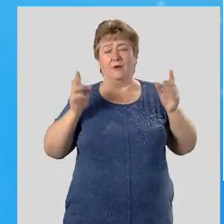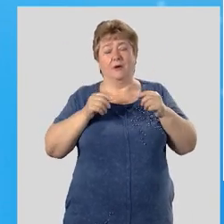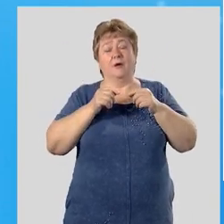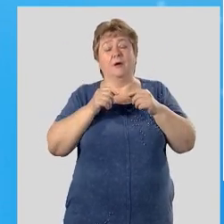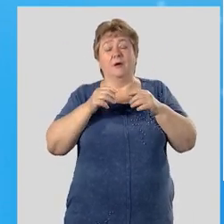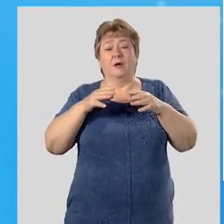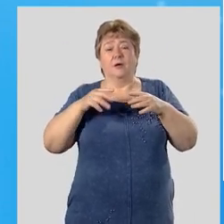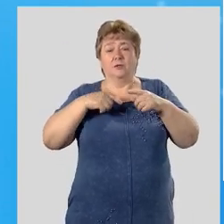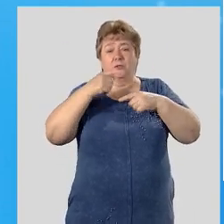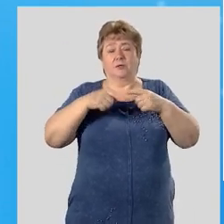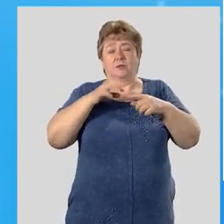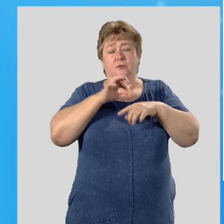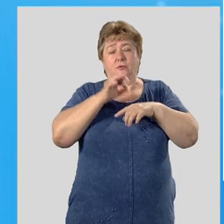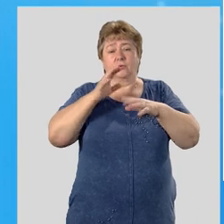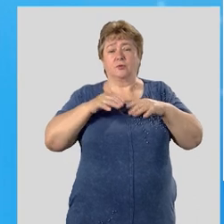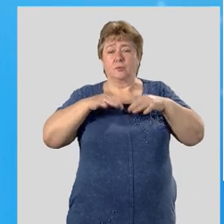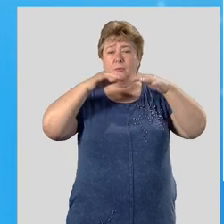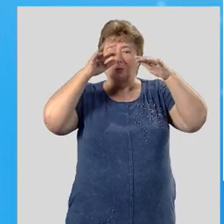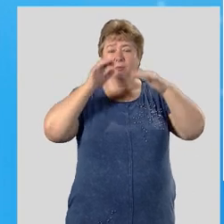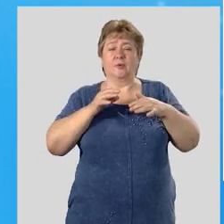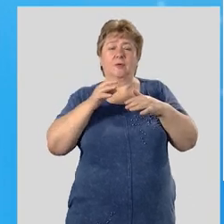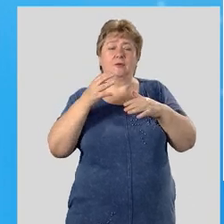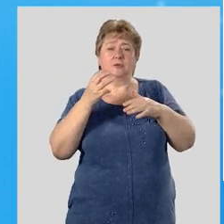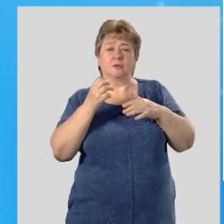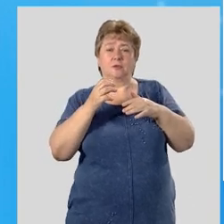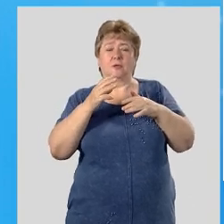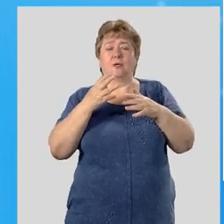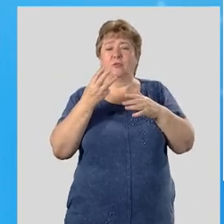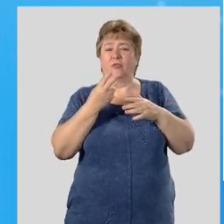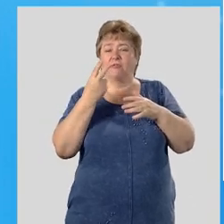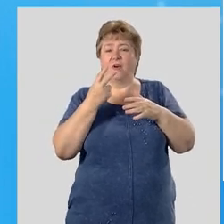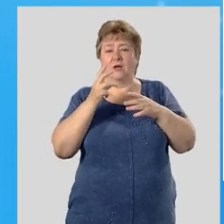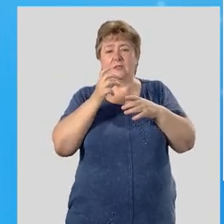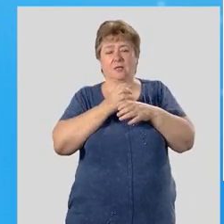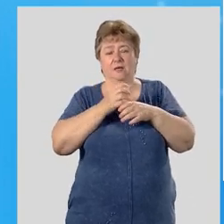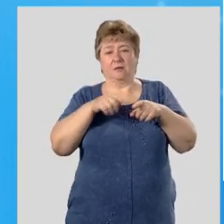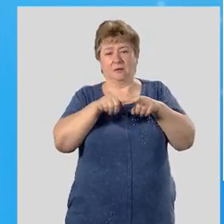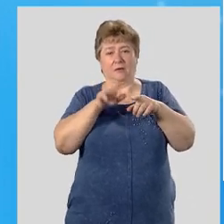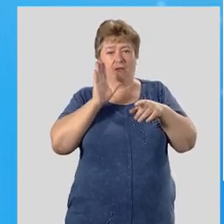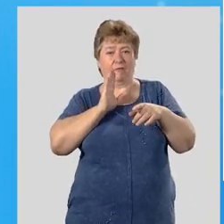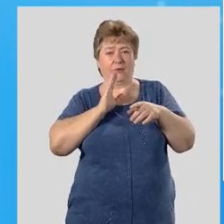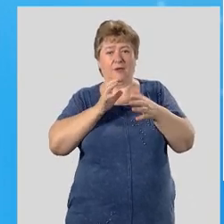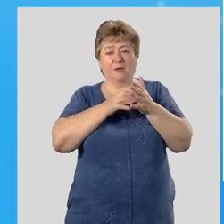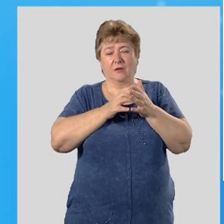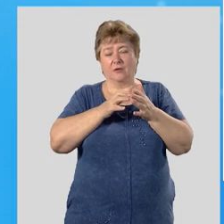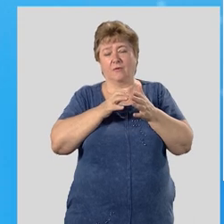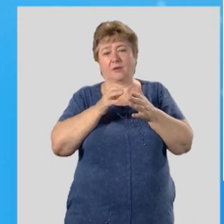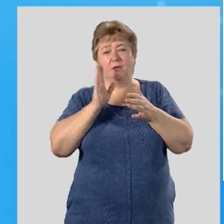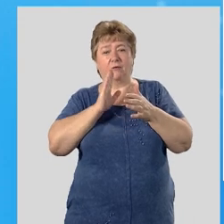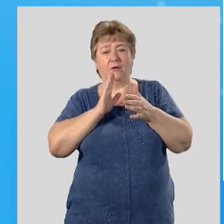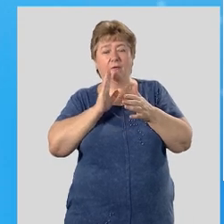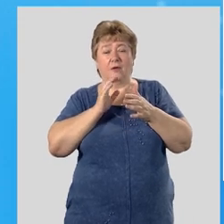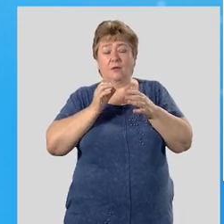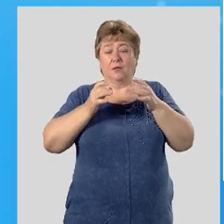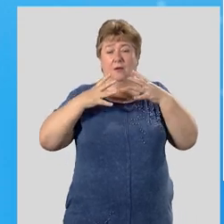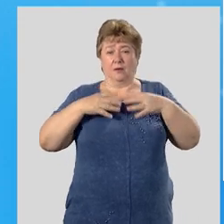среду. И через кожу испаряются 400 миллиграммов. По объему, кстати, 2 стакана. В условиях нехватки воды организм